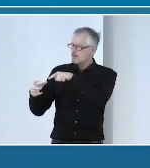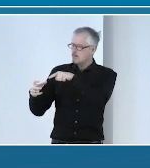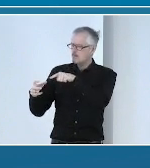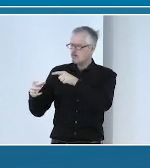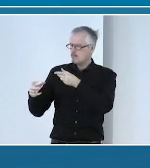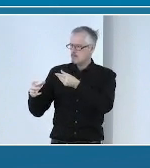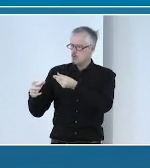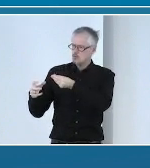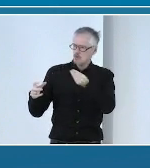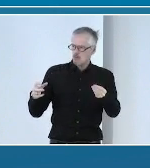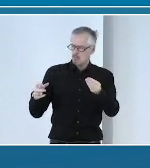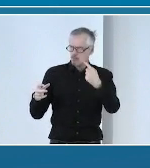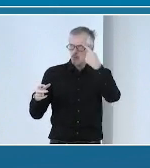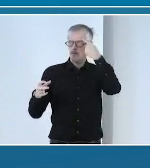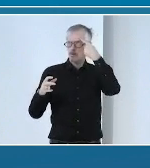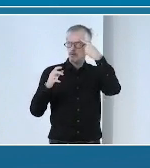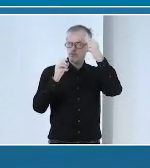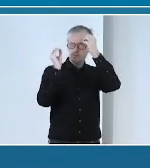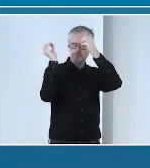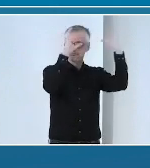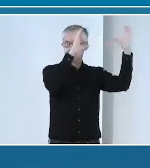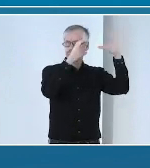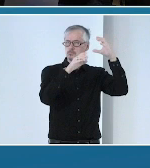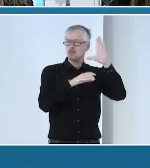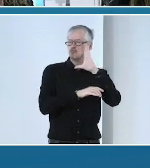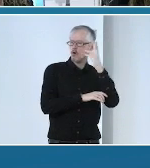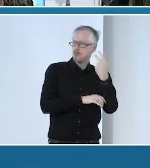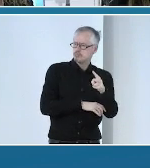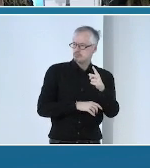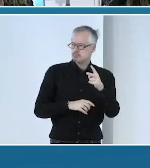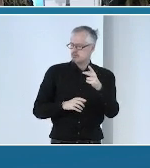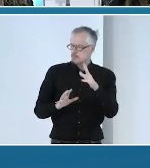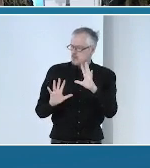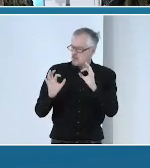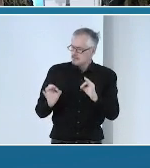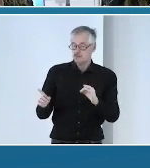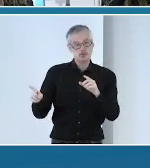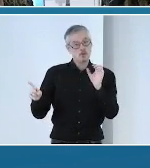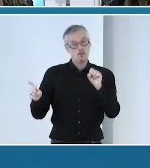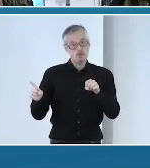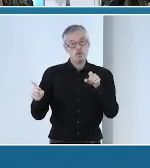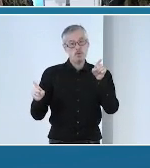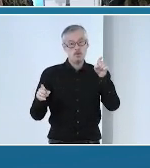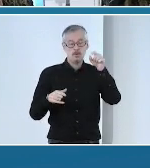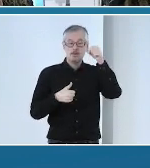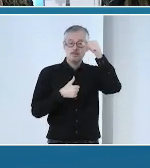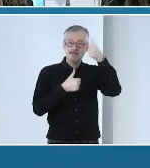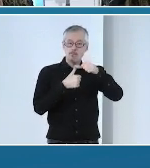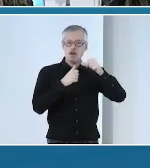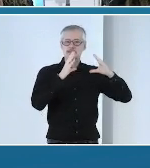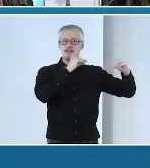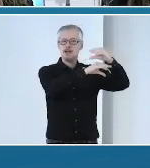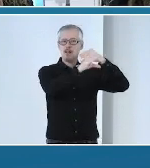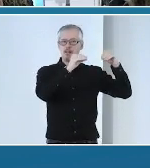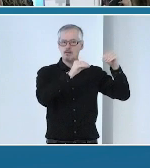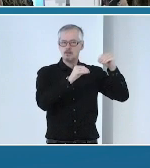permis justement de... On peut penser qu'il va avoir des perturbations au niveau de la mémoire spatiale,